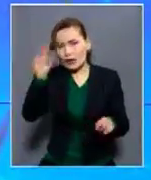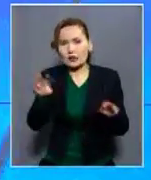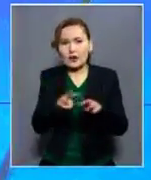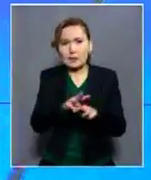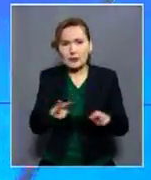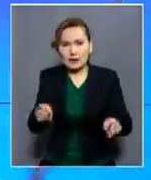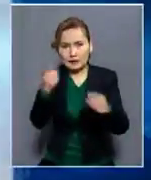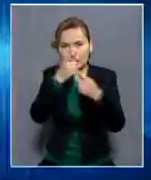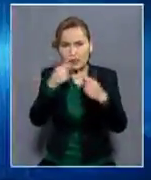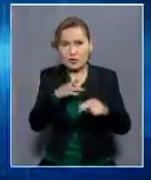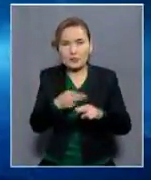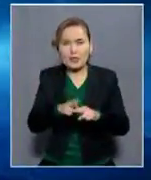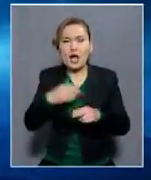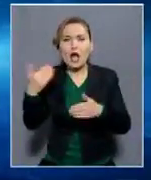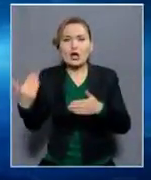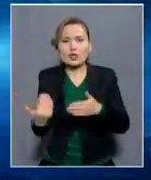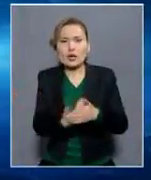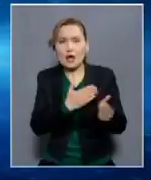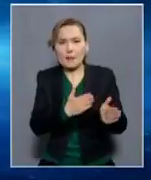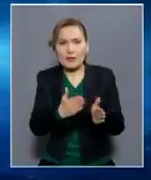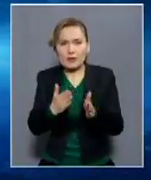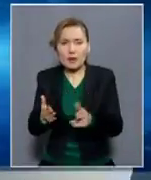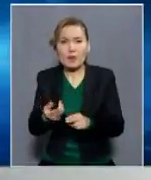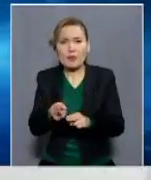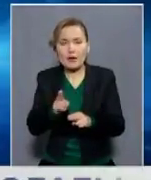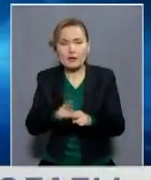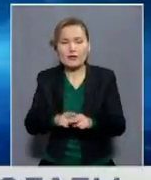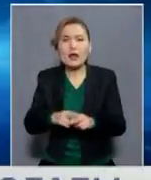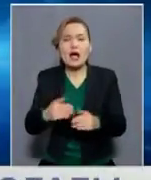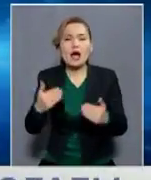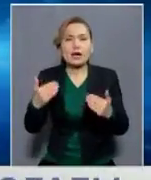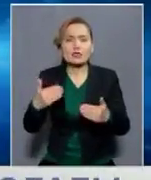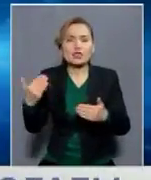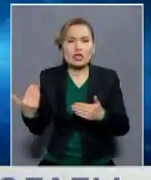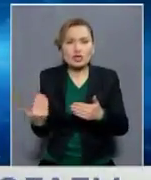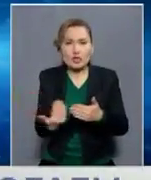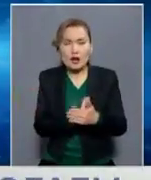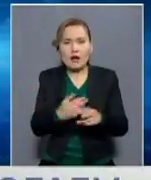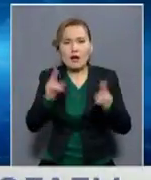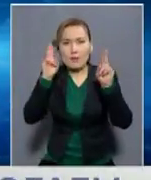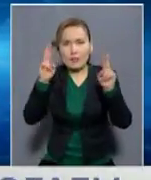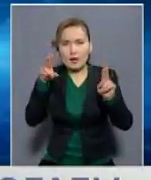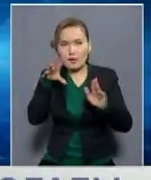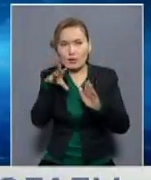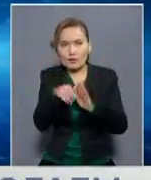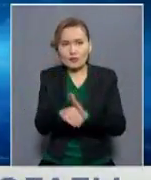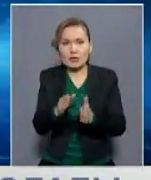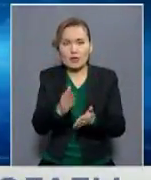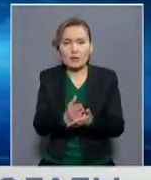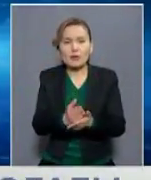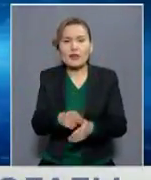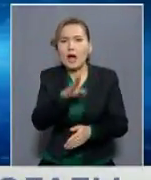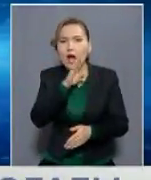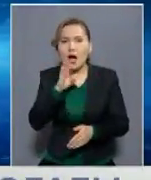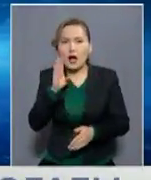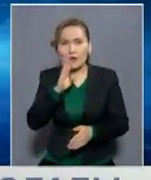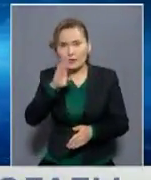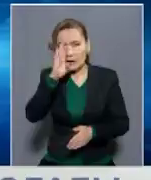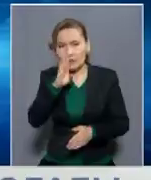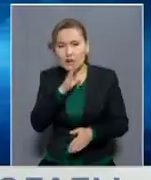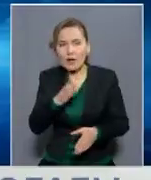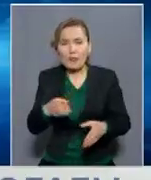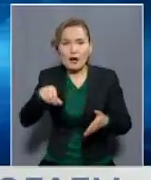Сағадиев мәлімдеді. Оның айтуынша, жаңа жүйенің авторларына жарнама арқылы пайда табуға мүмкіндік беріледі. Ата-аналар